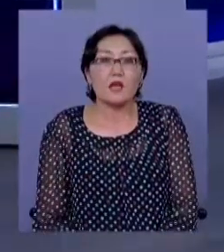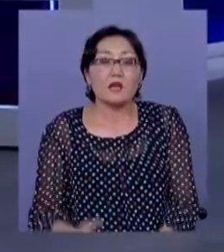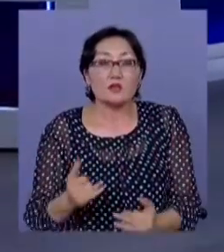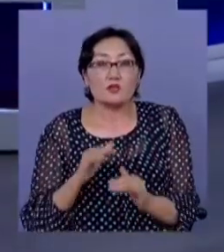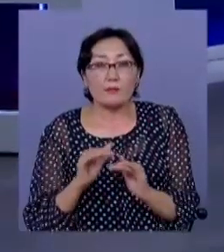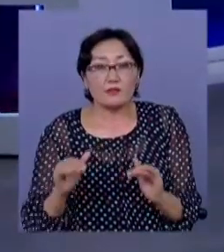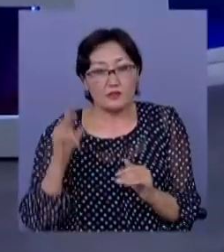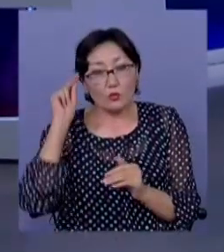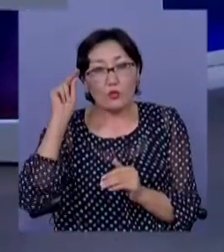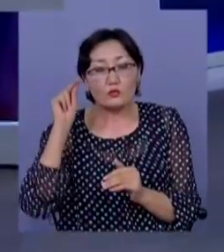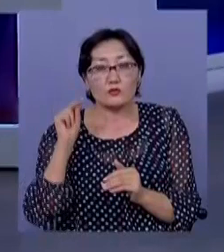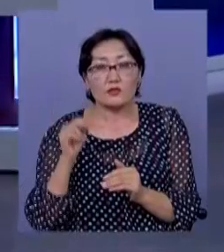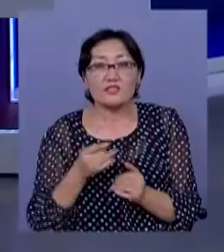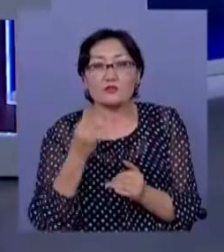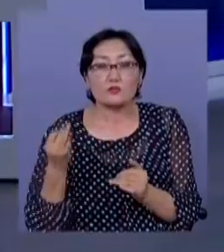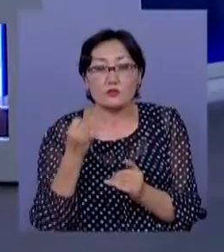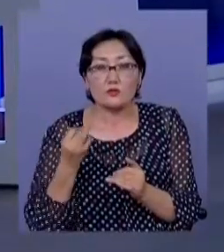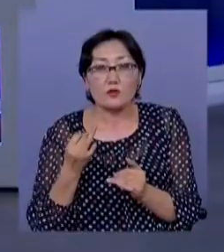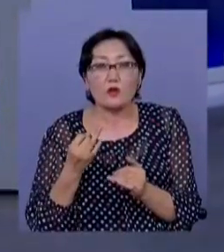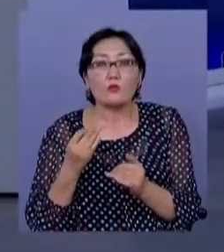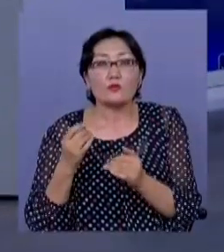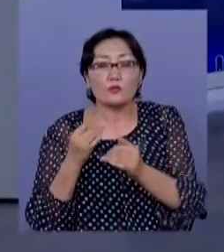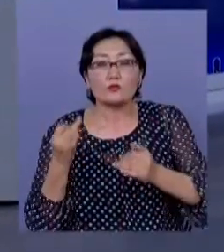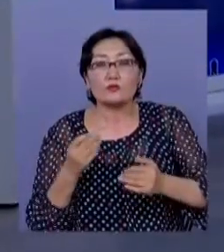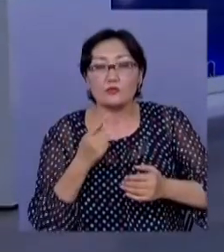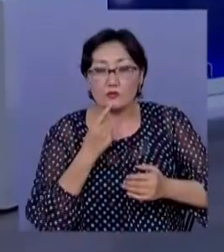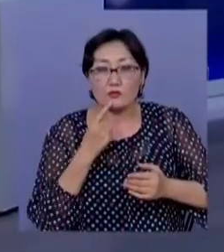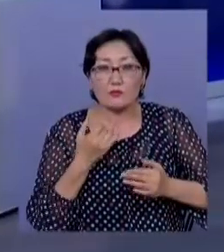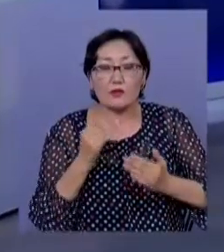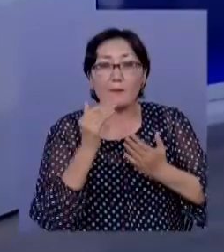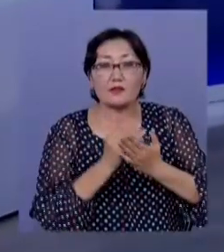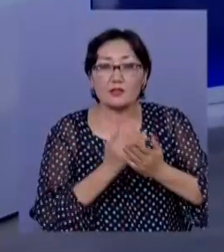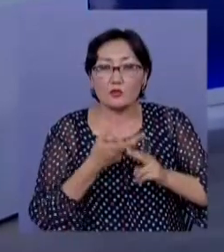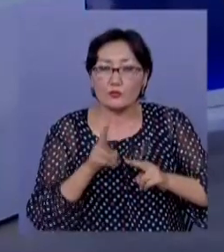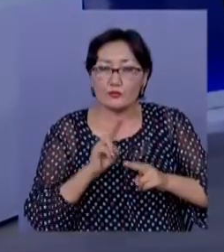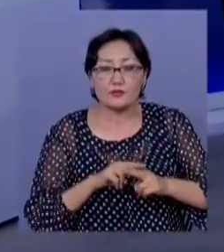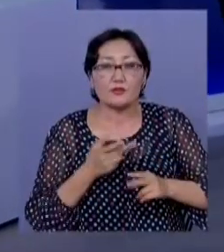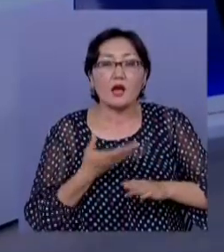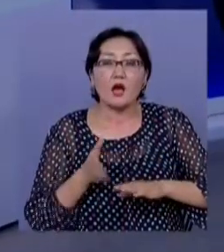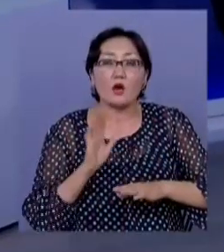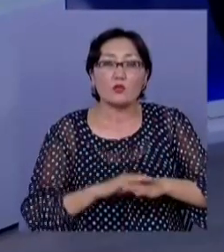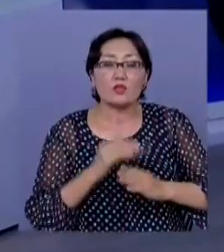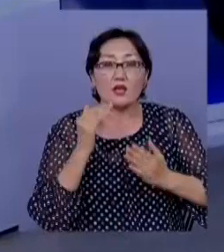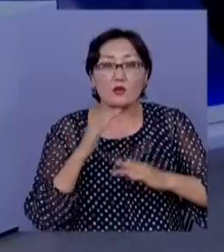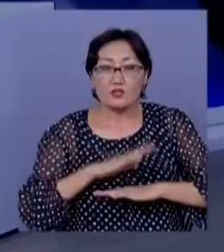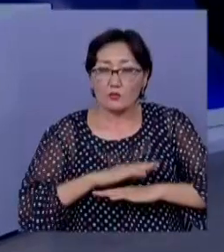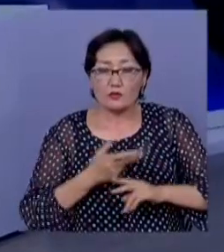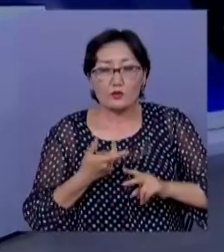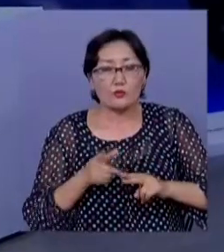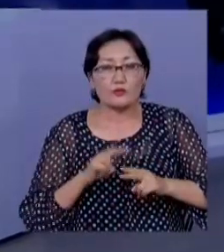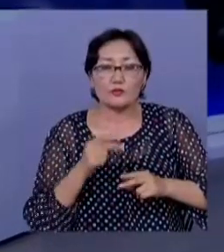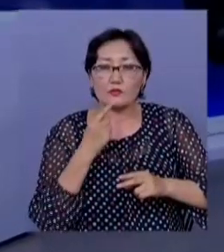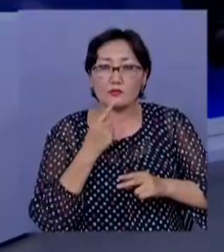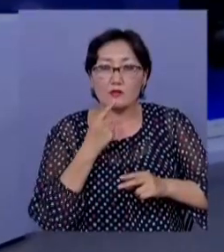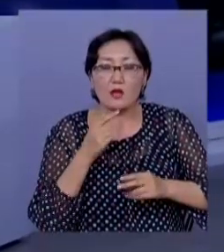балдарды оқуға қызықтырудың өзі мұң болып тұр. Өйткені бағдарламалар өте ауыр, сабақтар өте ауыр, сабақ